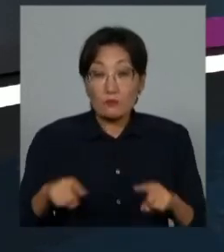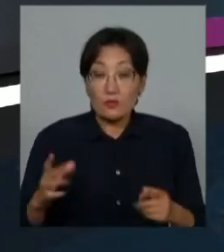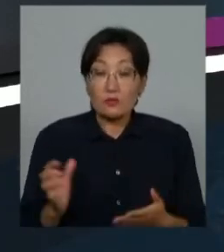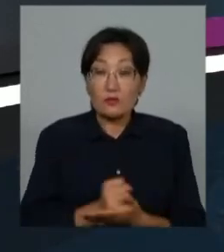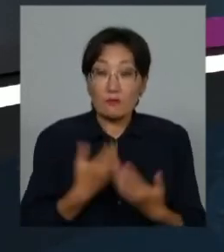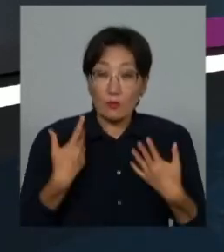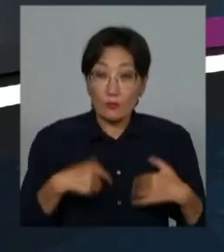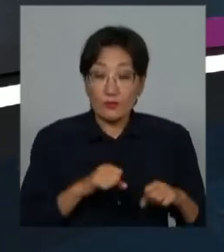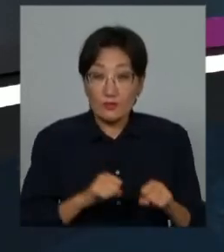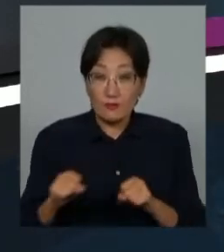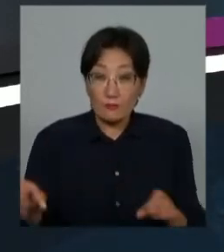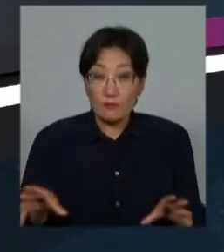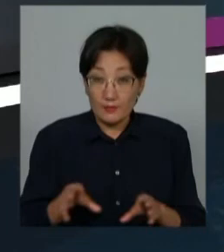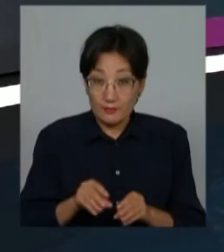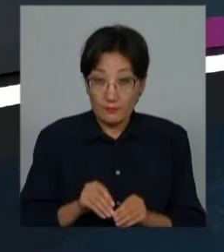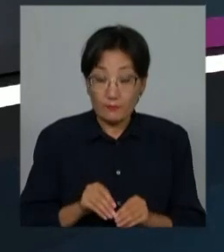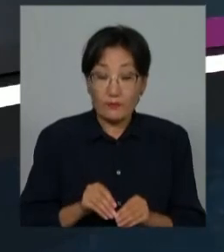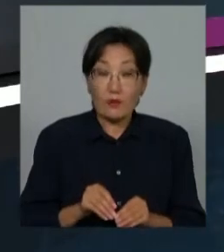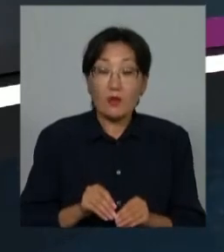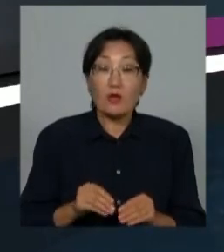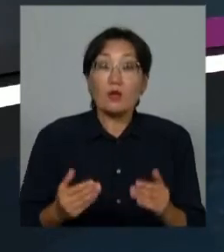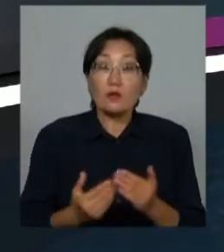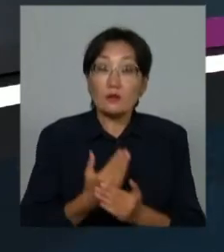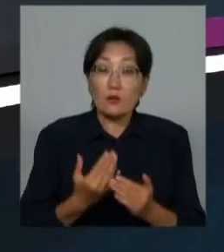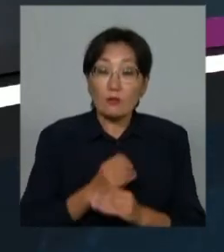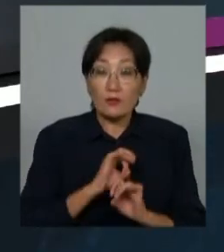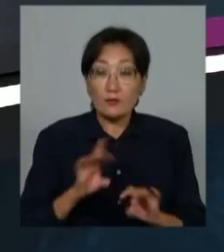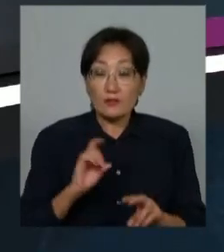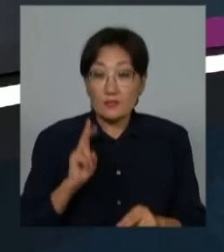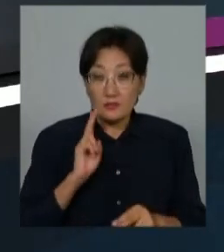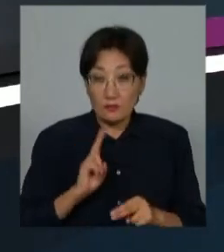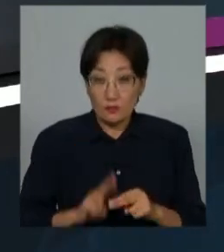Добьемся коллективного иммунитета вместе. На этом все. Еще больше